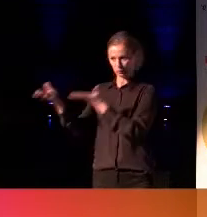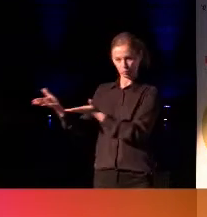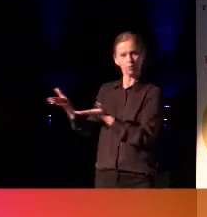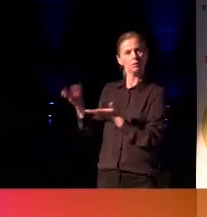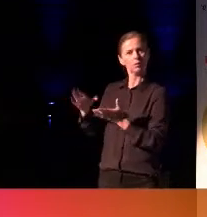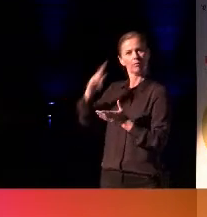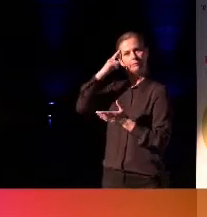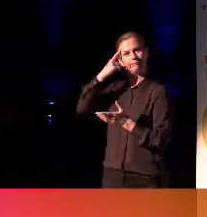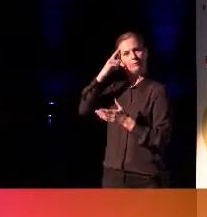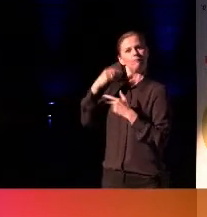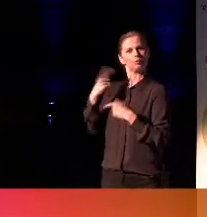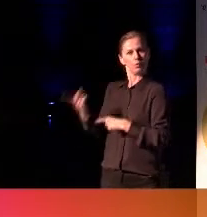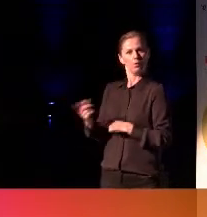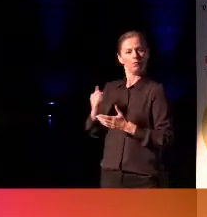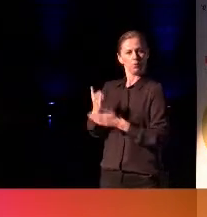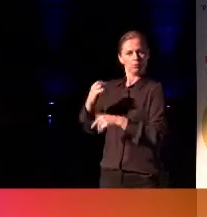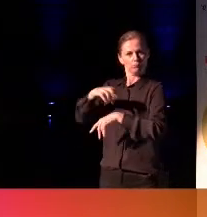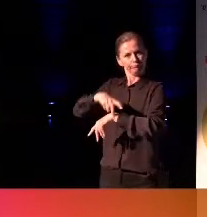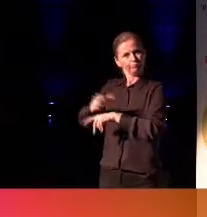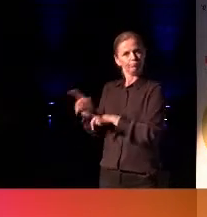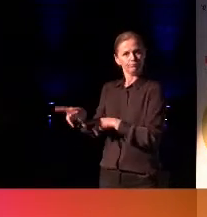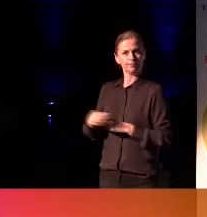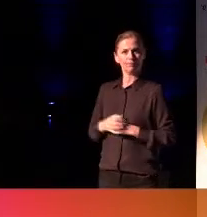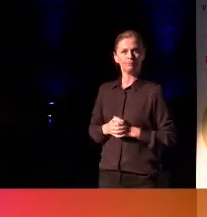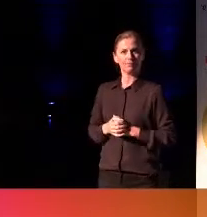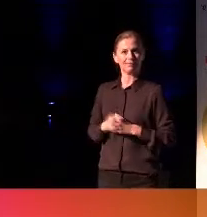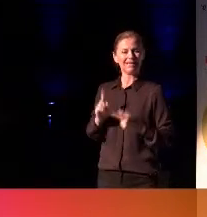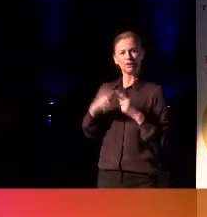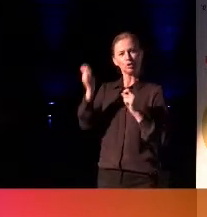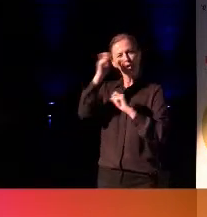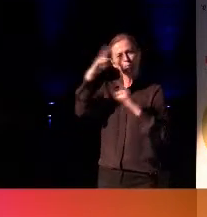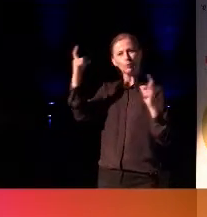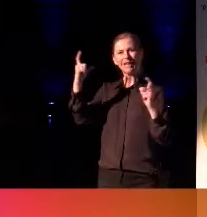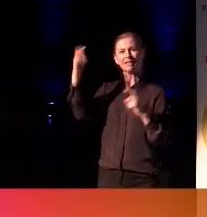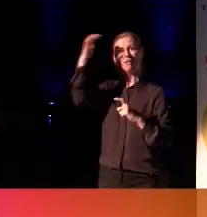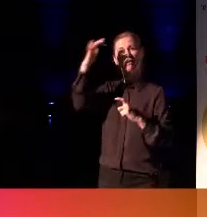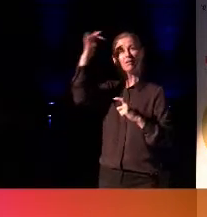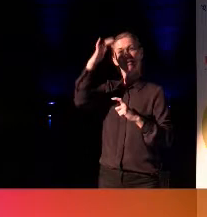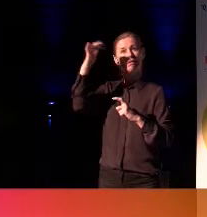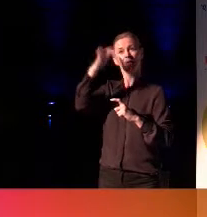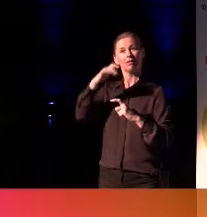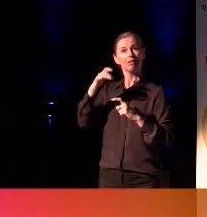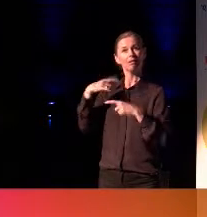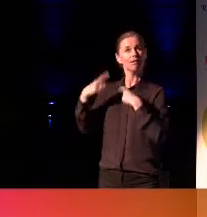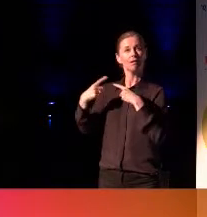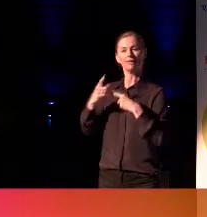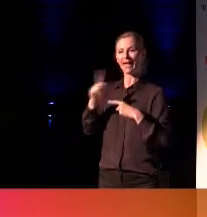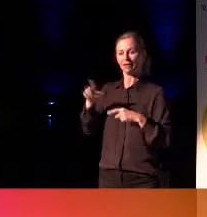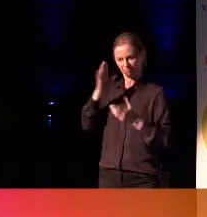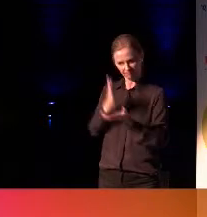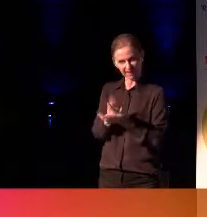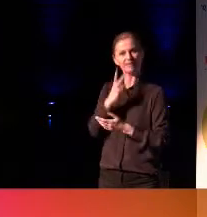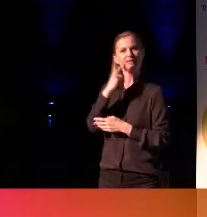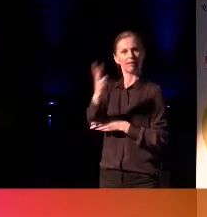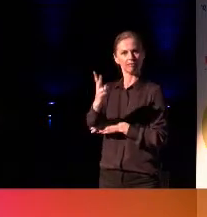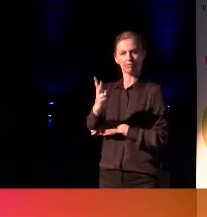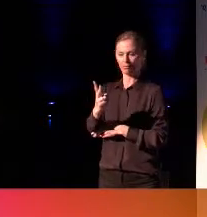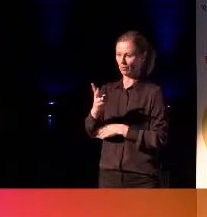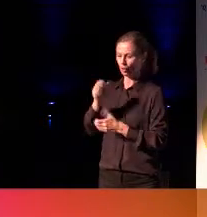settes I stand til det. Dette jo ikke noen hypoteser lenger, det liksom litt poenget her. Dette har vi nå sett gang på